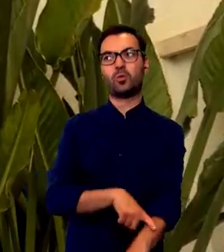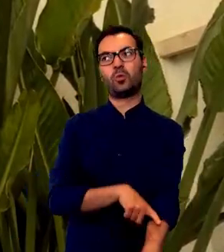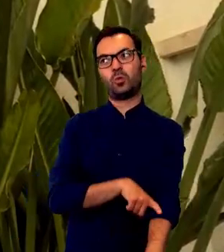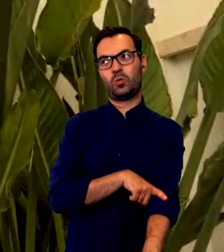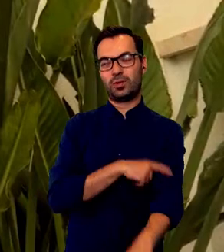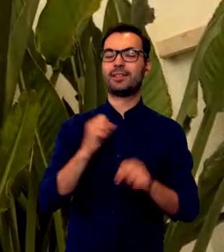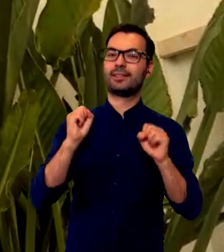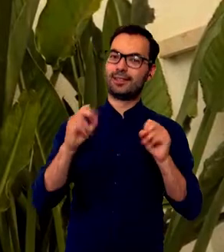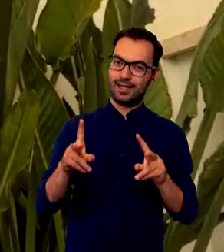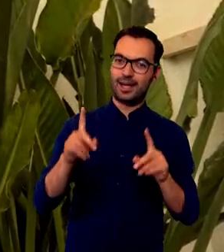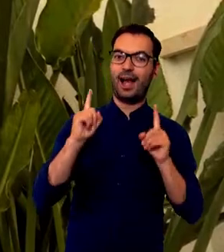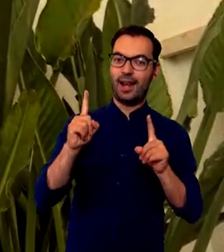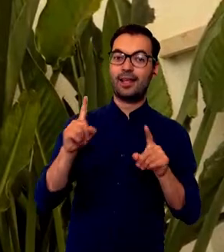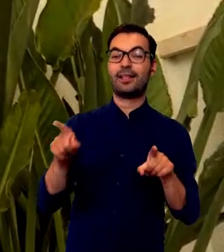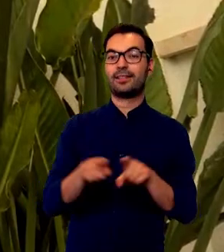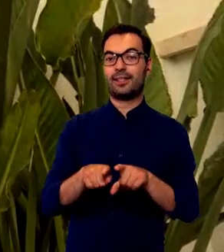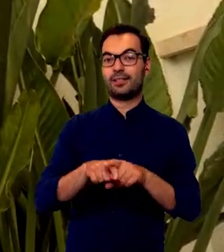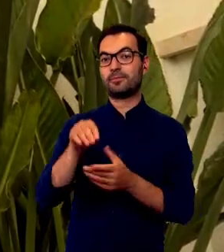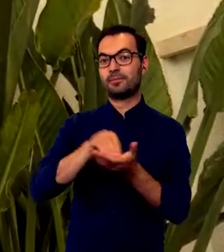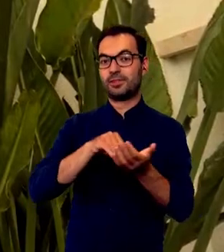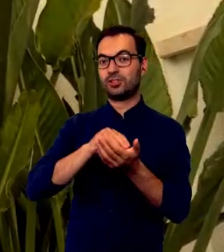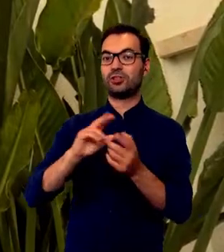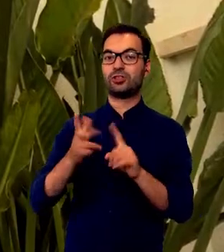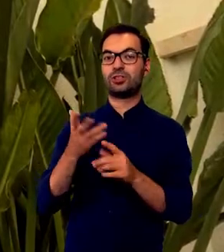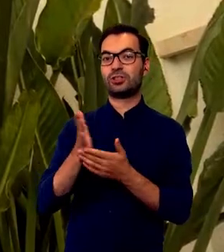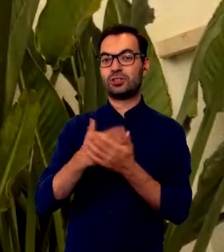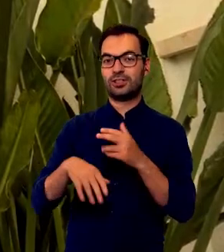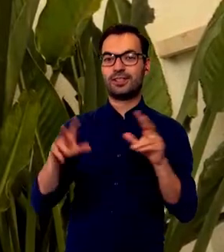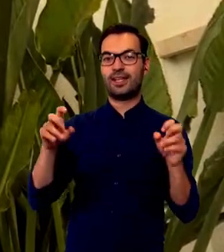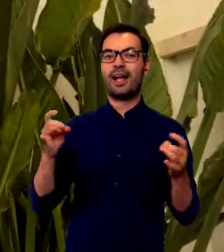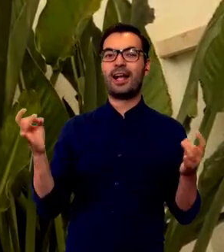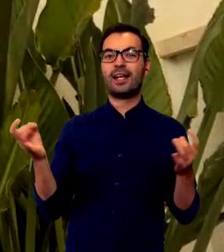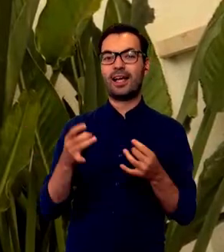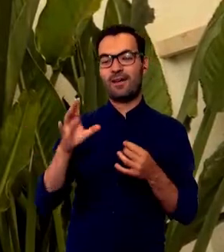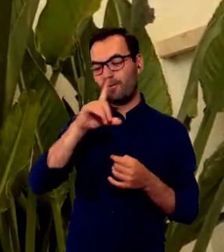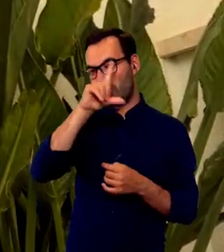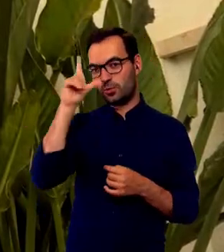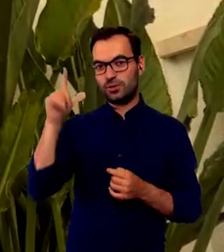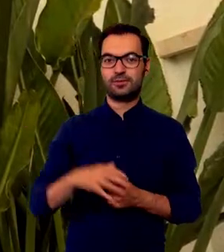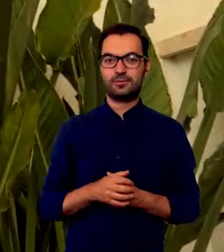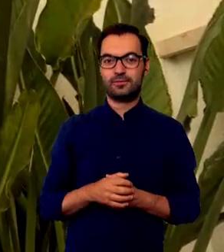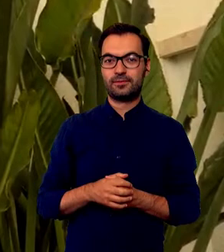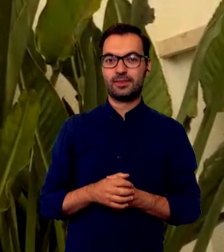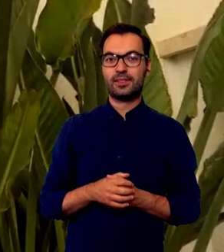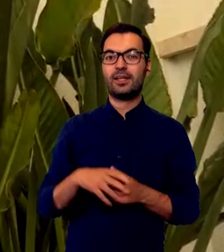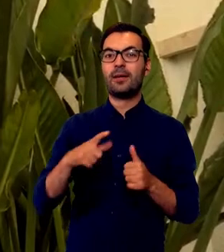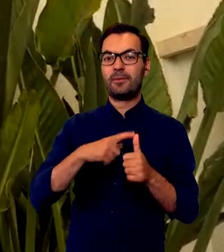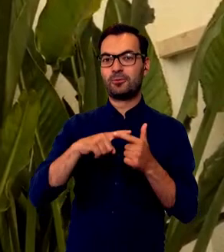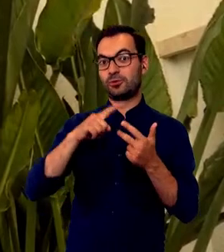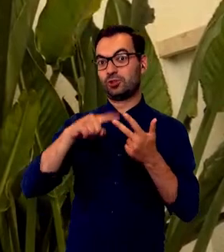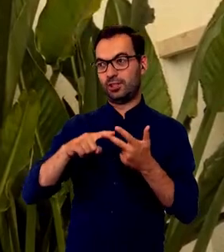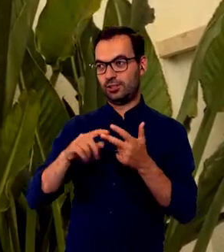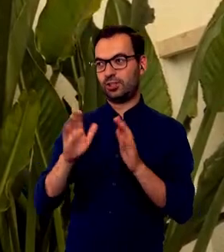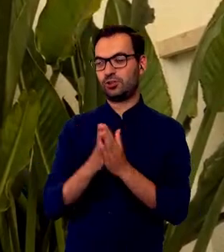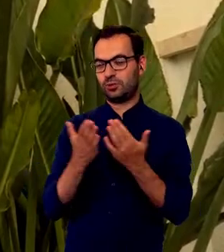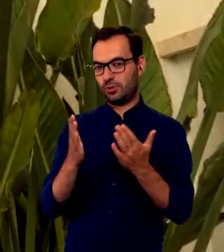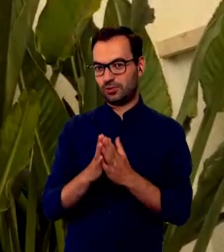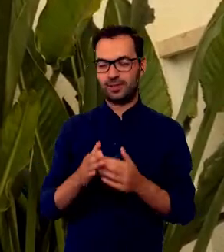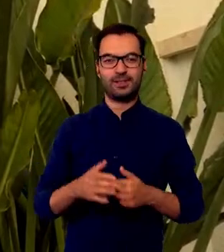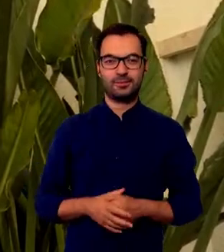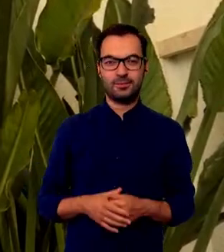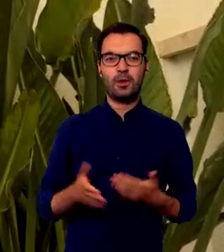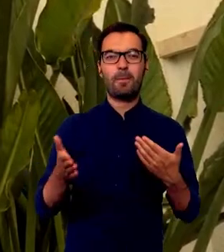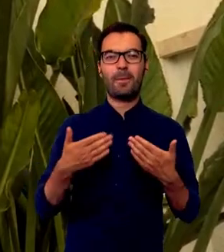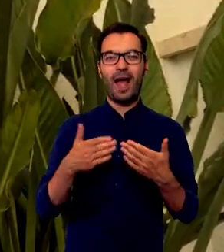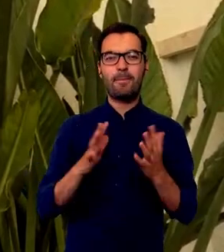urlopie, ale równorzędnie piszę trzecią część Gry w ludzi, czyli kontynuację Gry w ludzi, Furtki do piekła. I tutaj